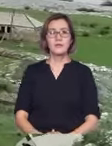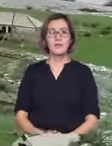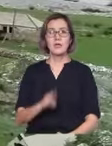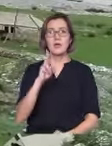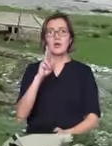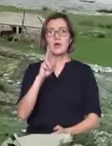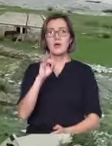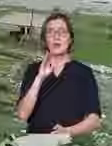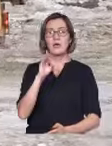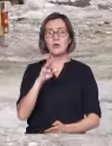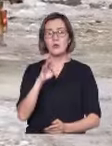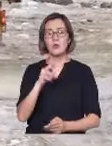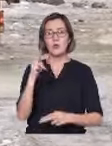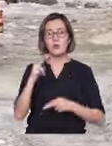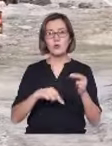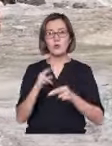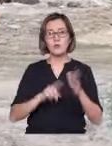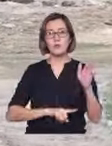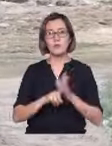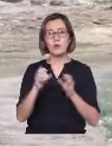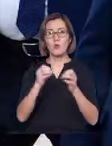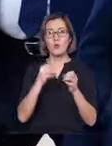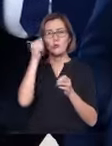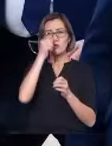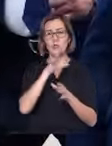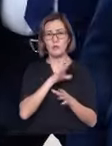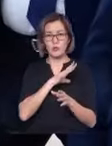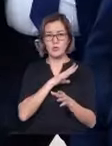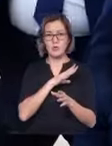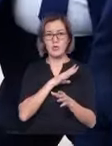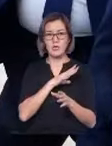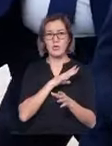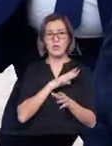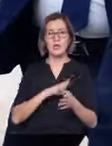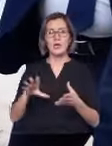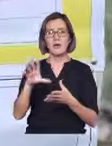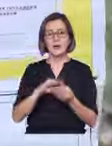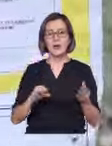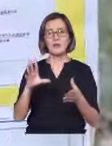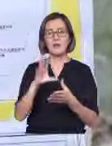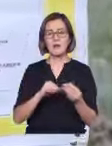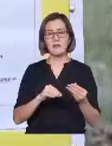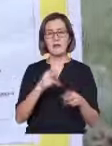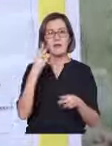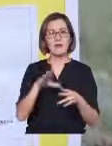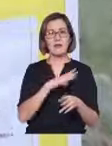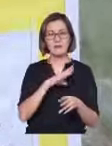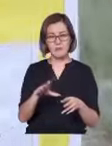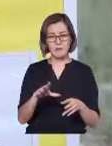Қаратоғанда су құбыры желісінің құрылысы басталғанына 10 жылға жуықтаған жосықсыз мердігер кесірінен аяқсыз қалыпты.